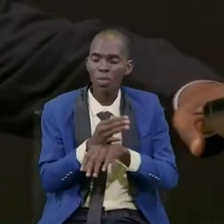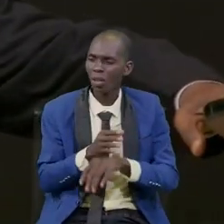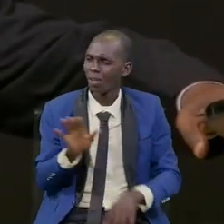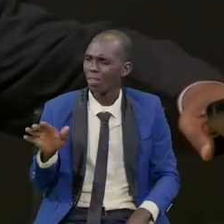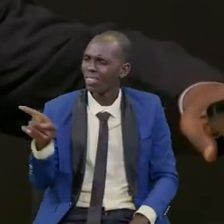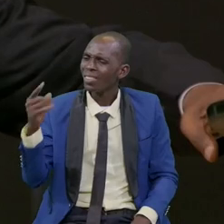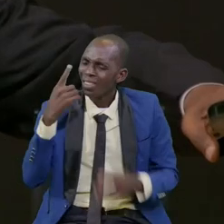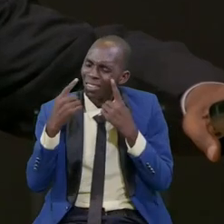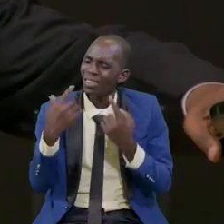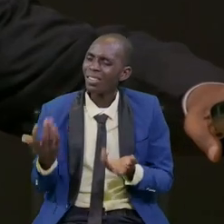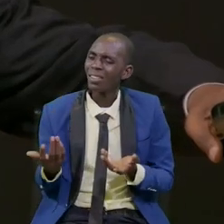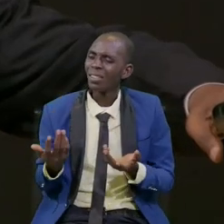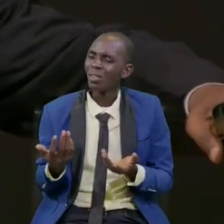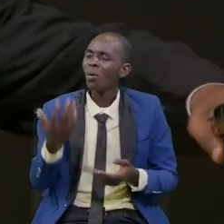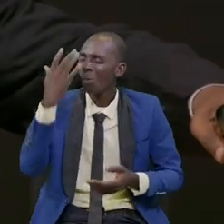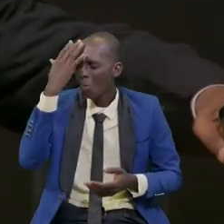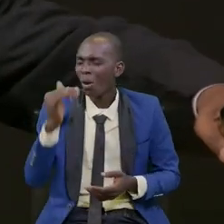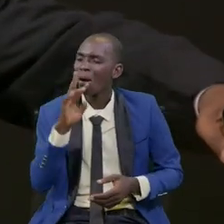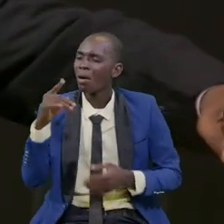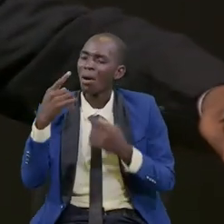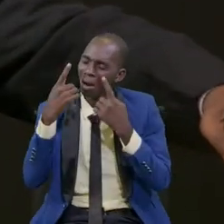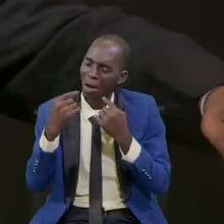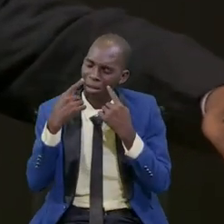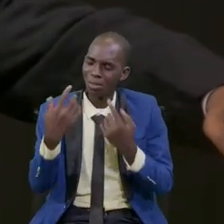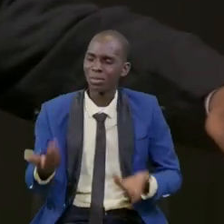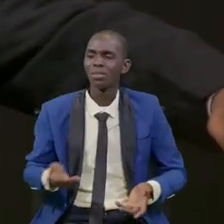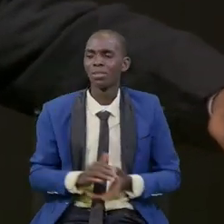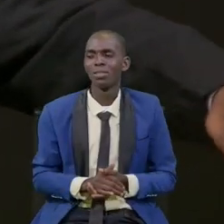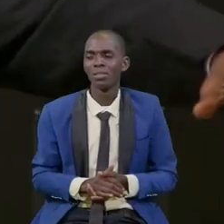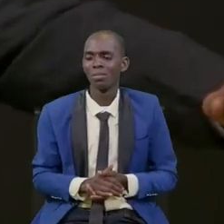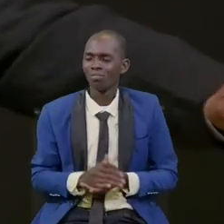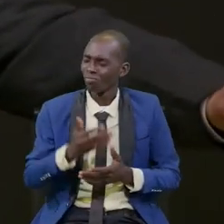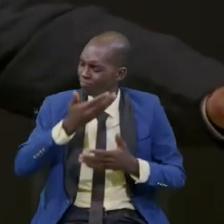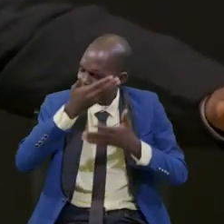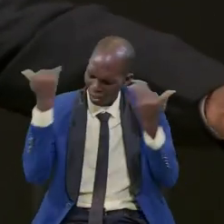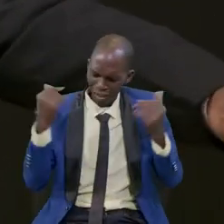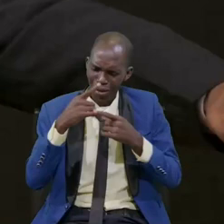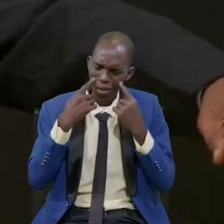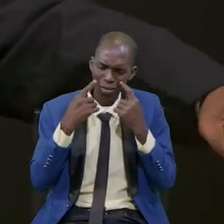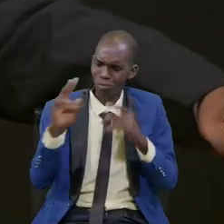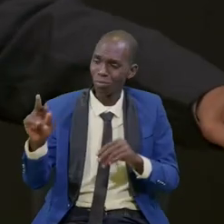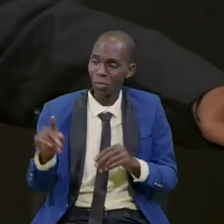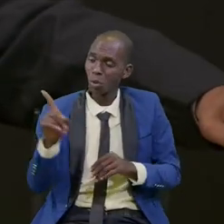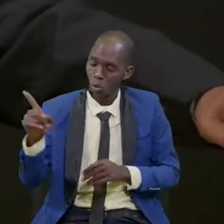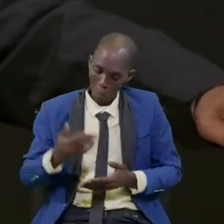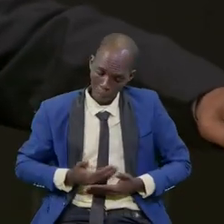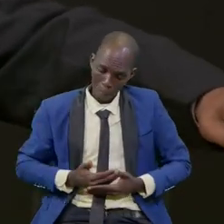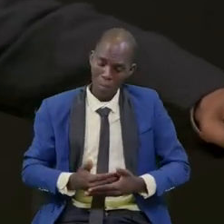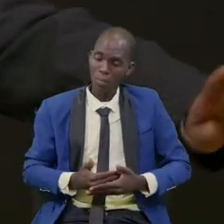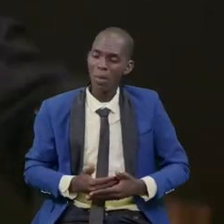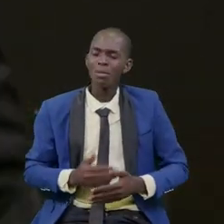Que tu ne peux pas dire ce que l'enfant là peut devenir. Il faut oublier l'affaire de pleurer. Il faut